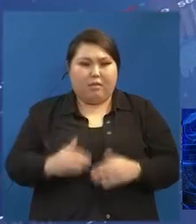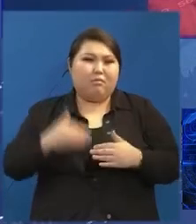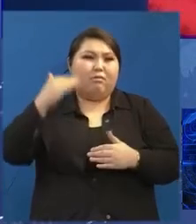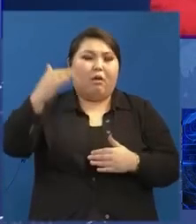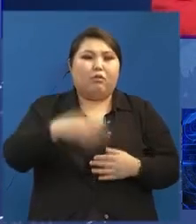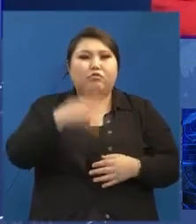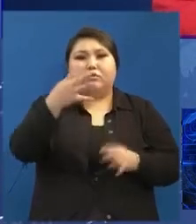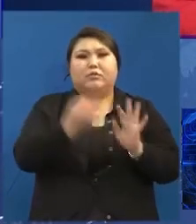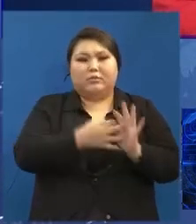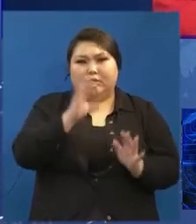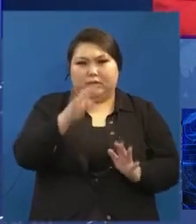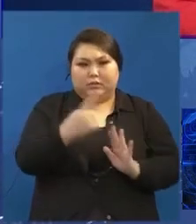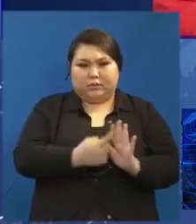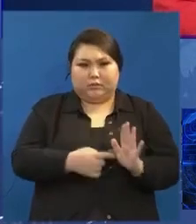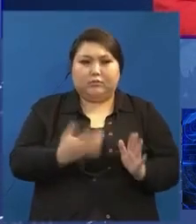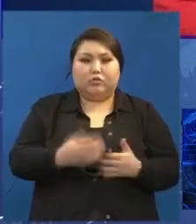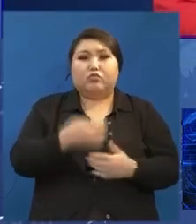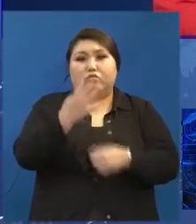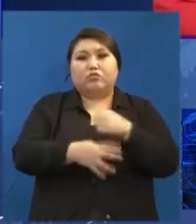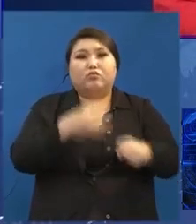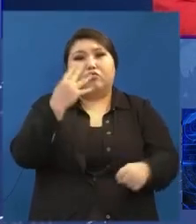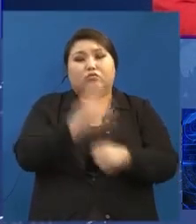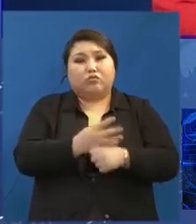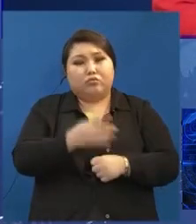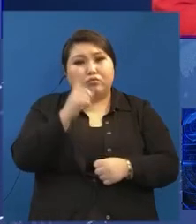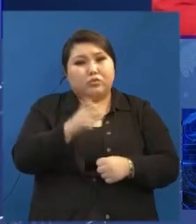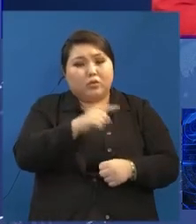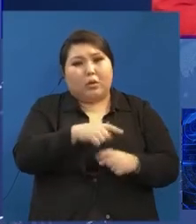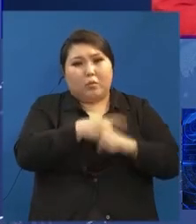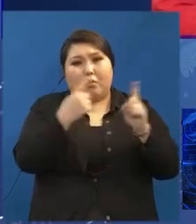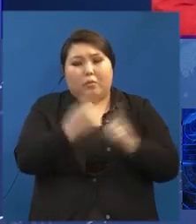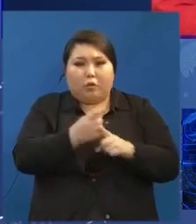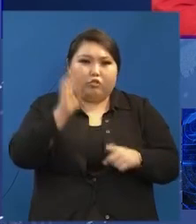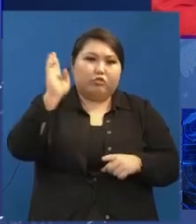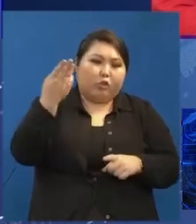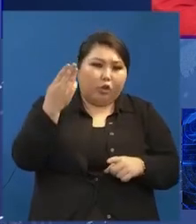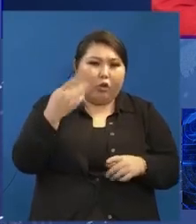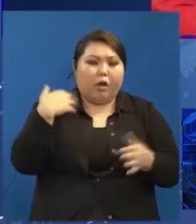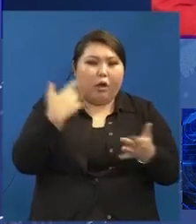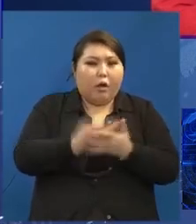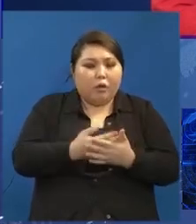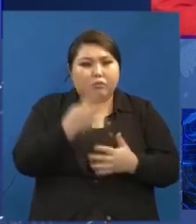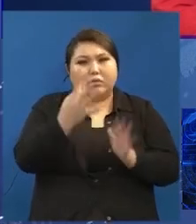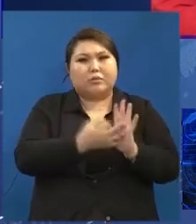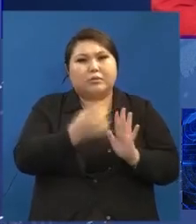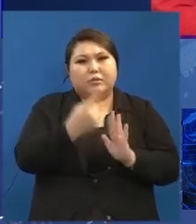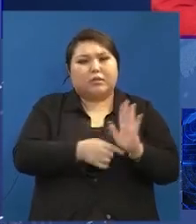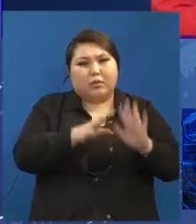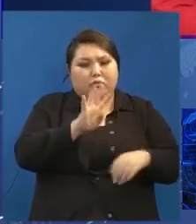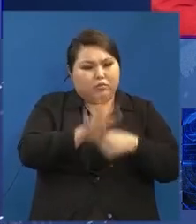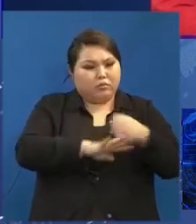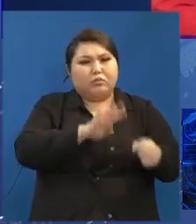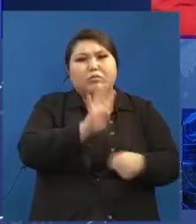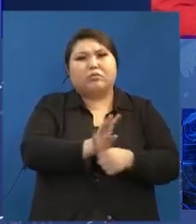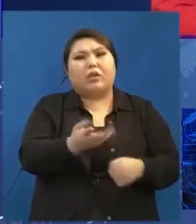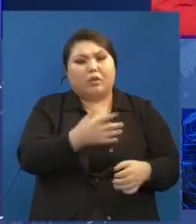нь 48 сар хорсон байна. 4 жил хүнийг одоо тэр яг гин буруугийн тогтоогдтол 48 сар гэдэг чинь 4